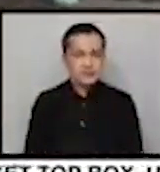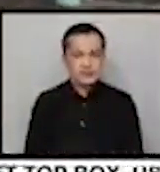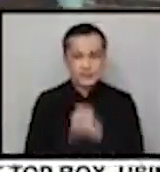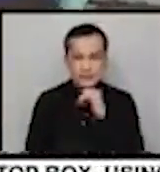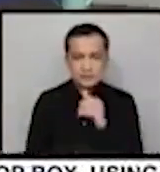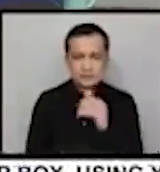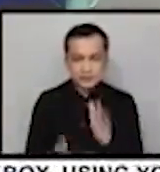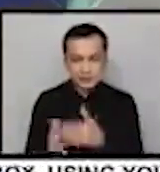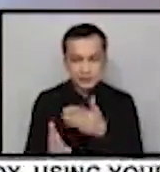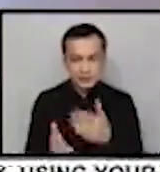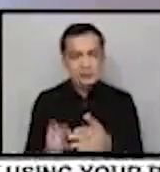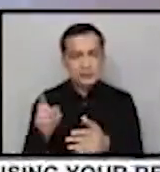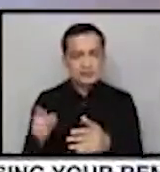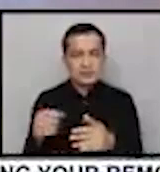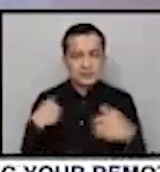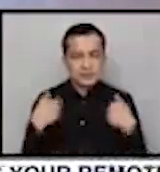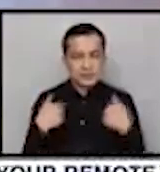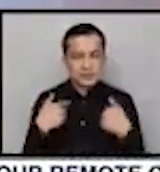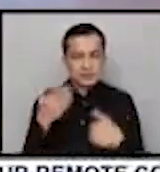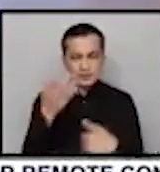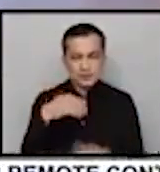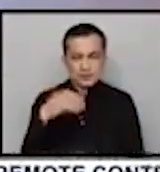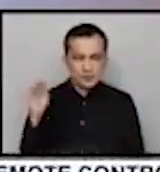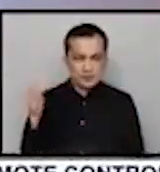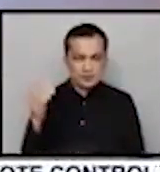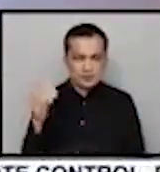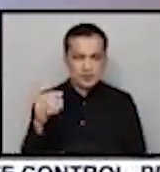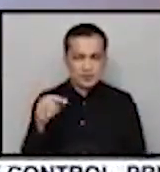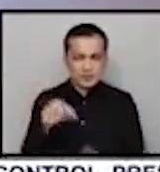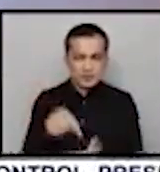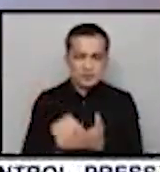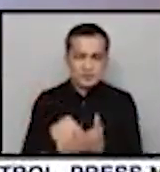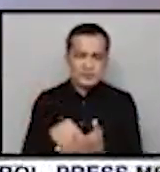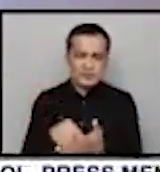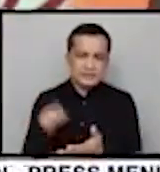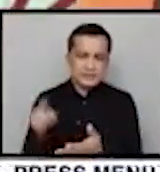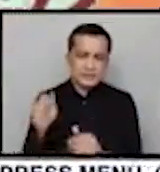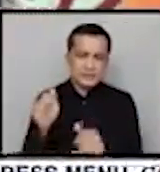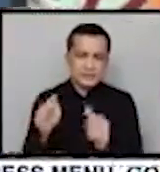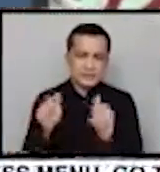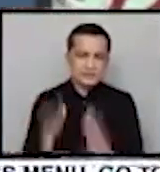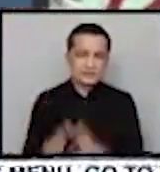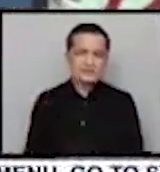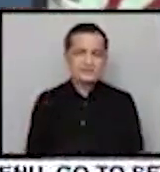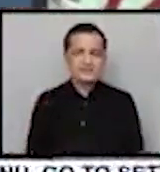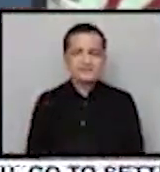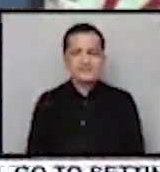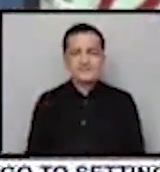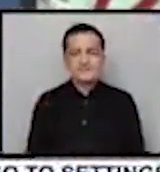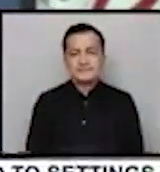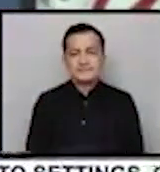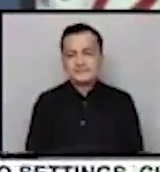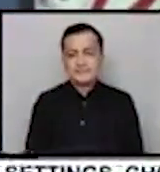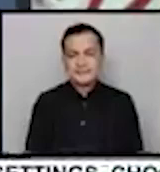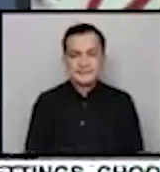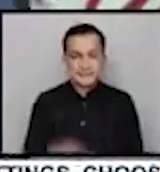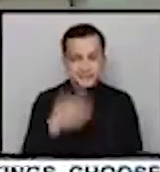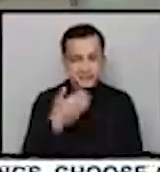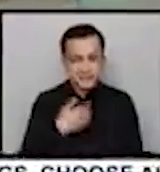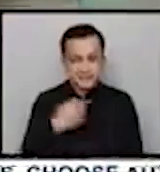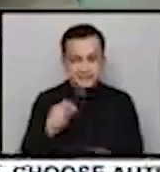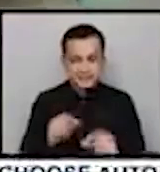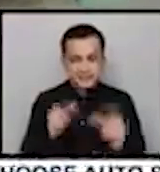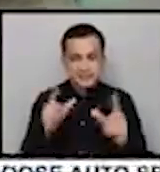isa din siyang young beauty queen, model at aspiring actress. Kaya mga ka-RSP, let's all welcome live here dito sa